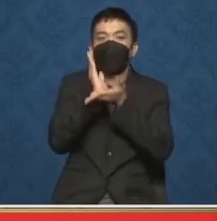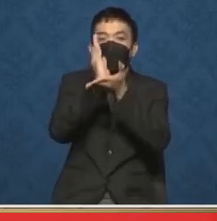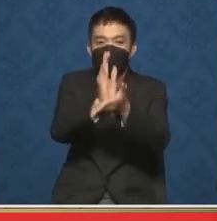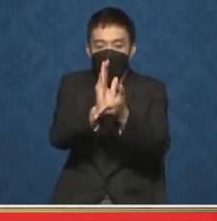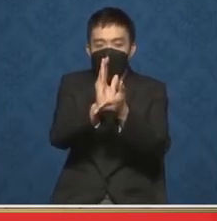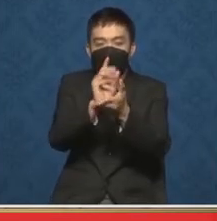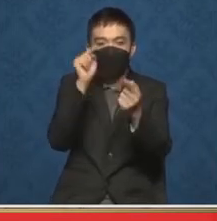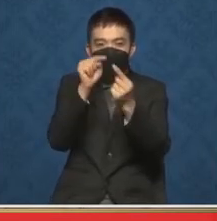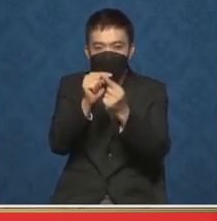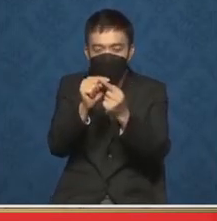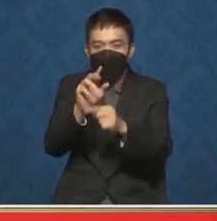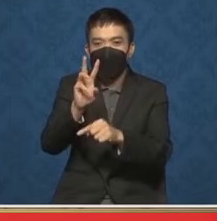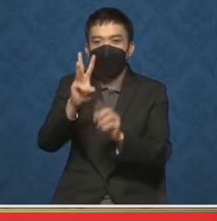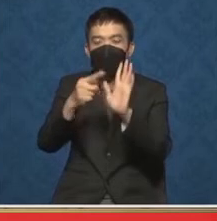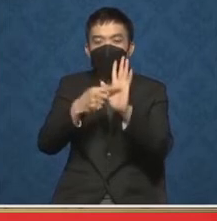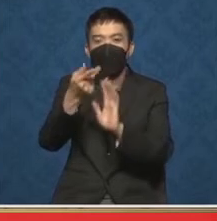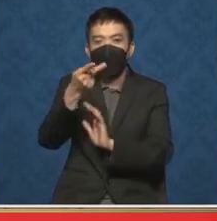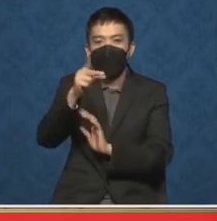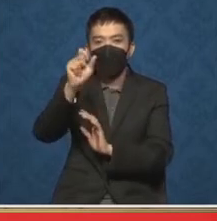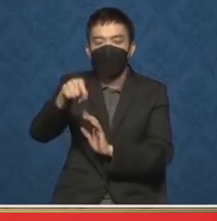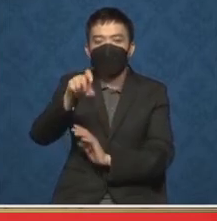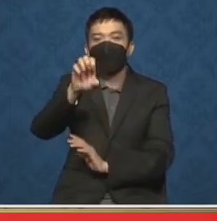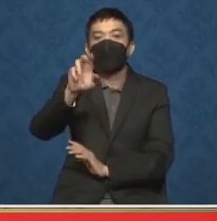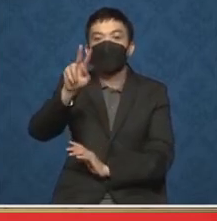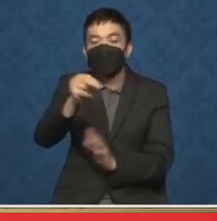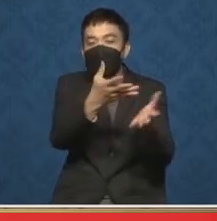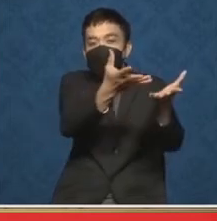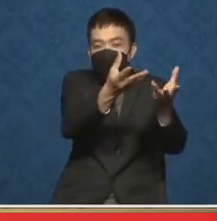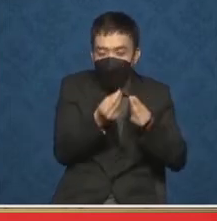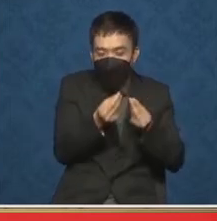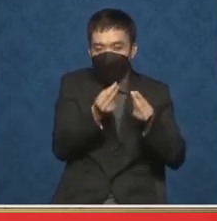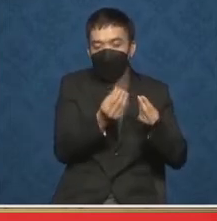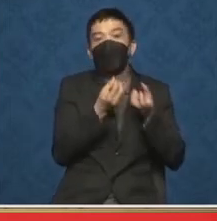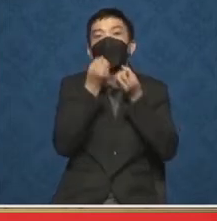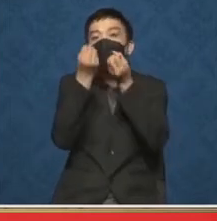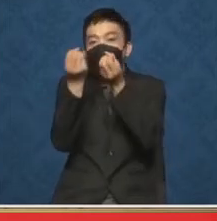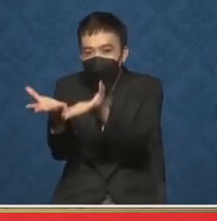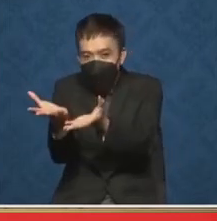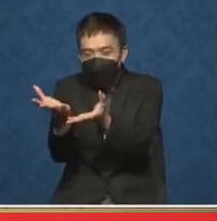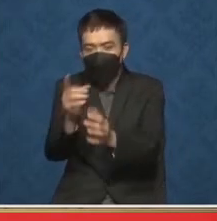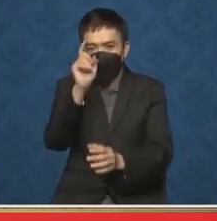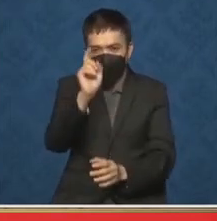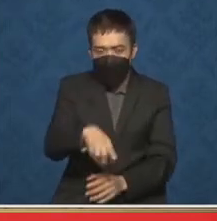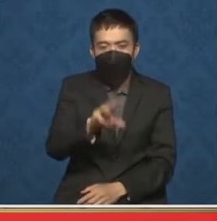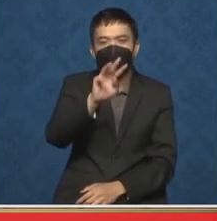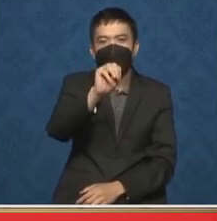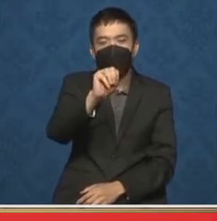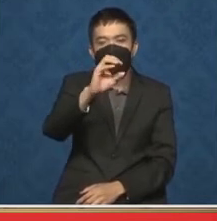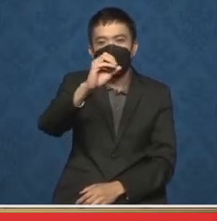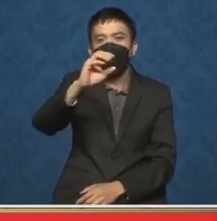ินท่วาเราจะรับหรอเราจะให้มันมกระบ Guineaาร์ารเยอะ ughต้ทำ MOU ระห่างกัน เธต้องมี